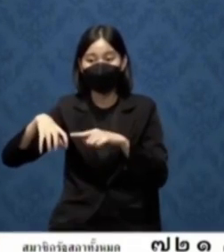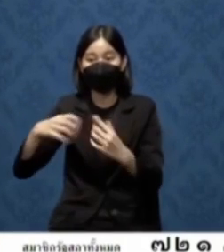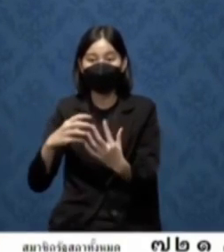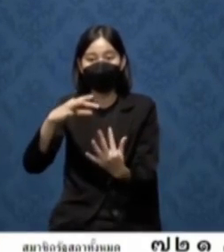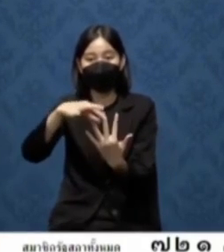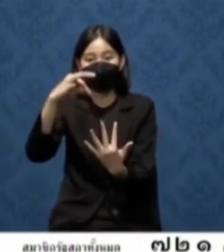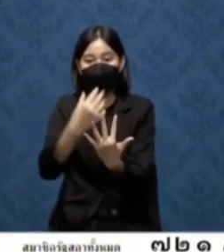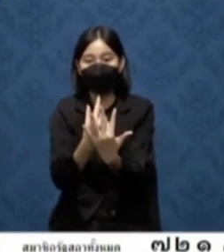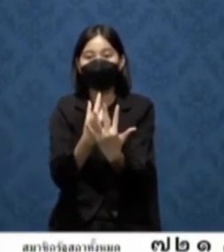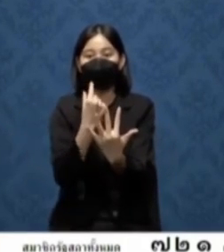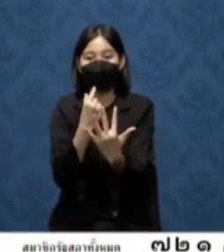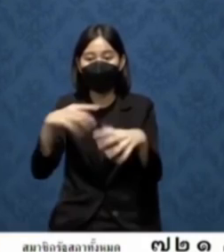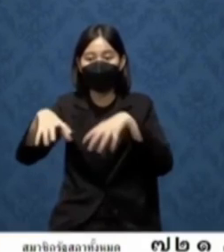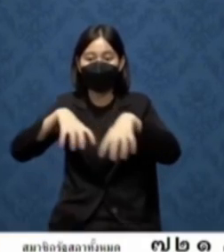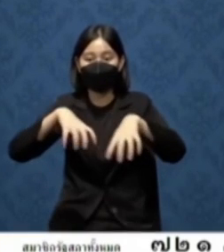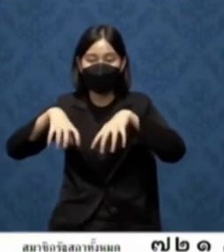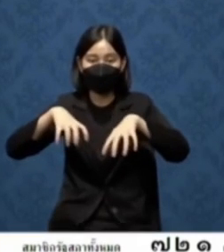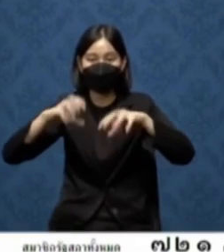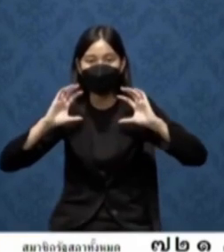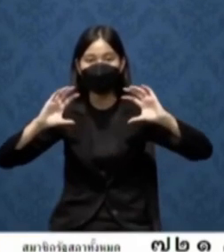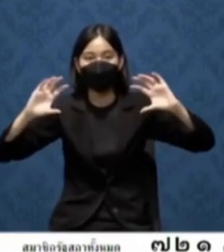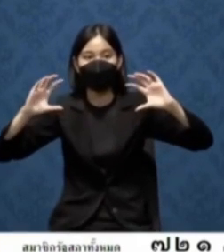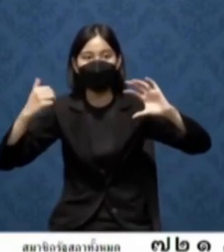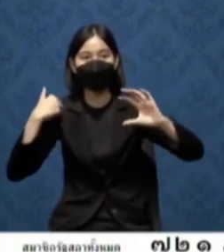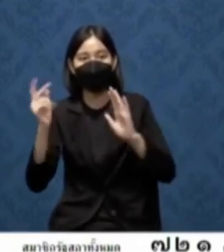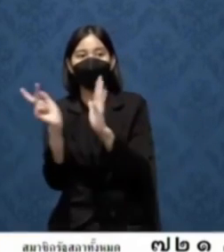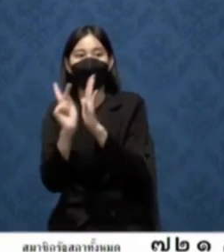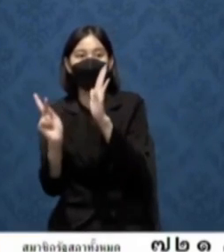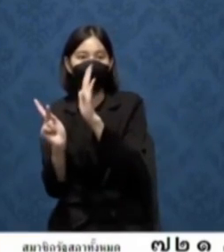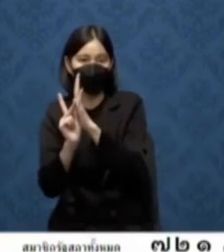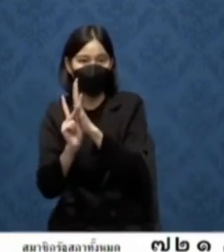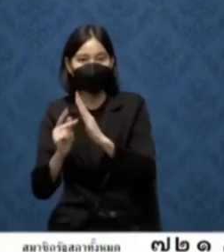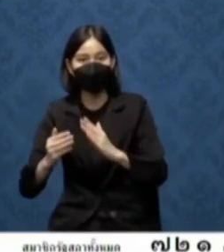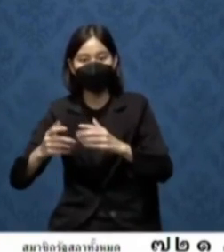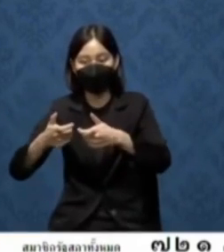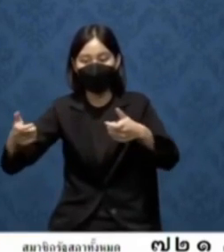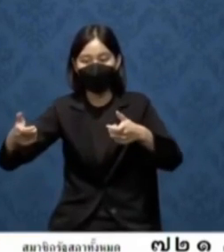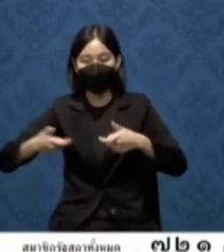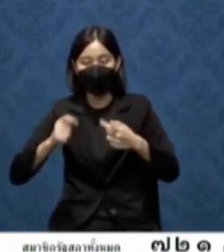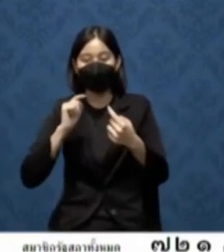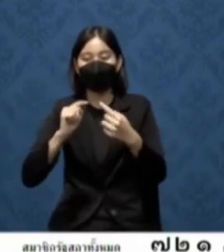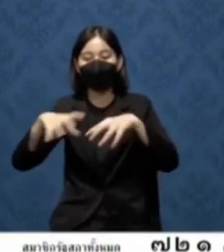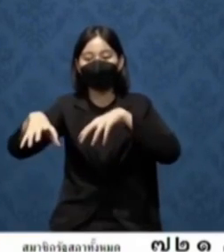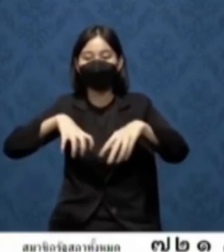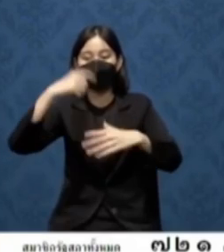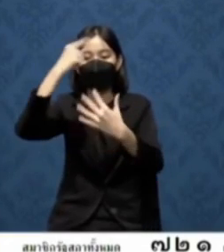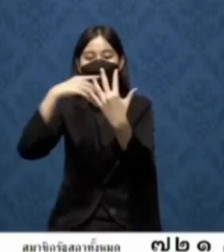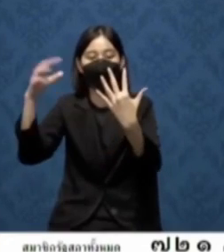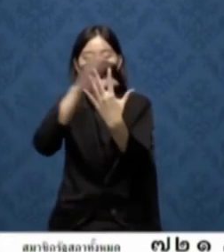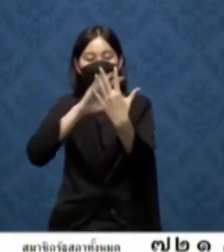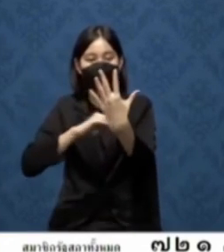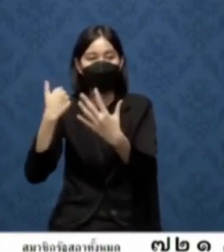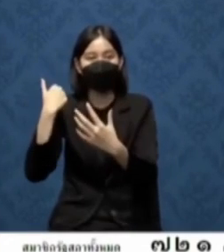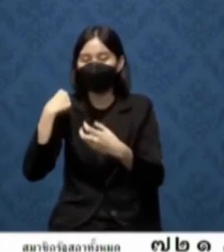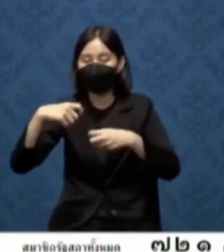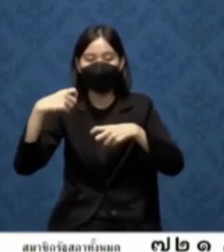ำฝ่ายบริหารที่แห่งนี้เราตรากฎหมายขึ้นเพื่อใช้ในการบริหารประเทศยังมีความท้าทายอี